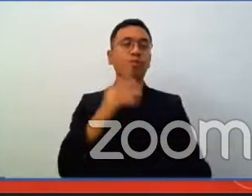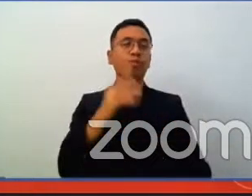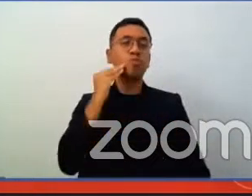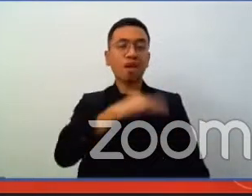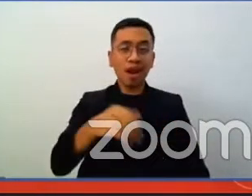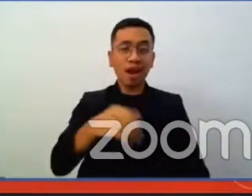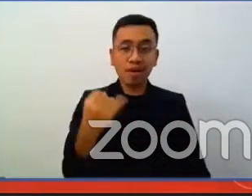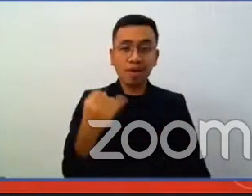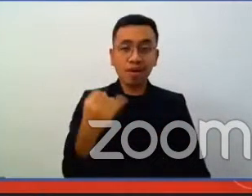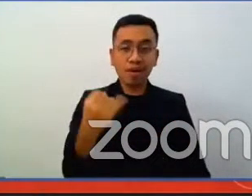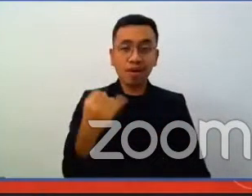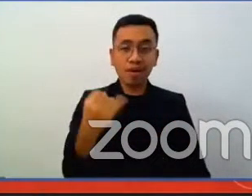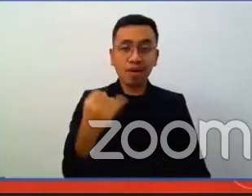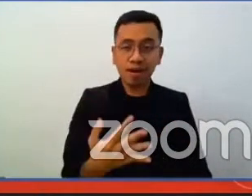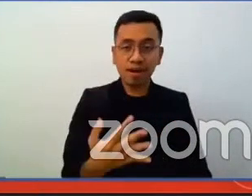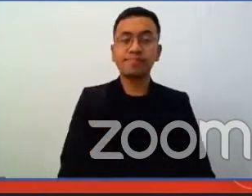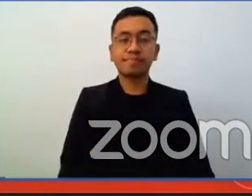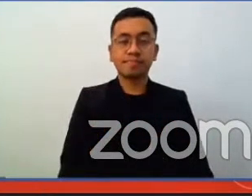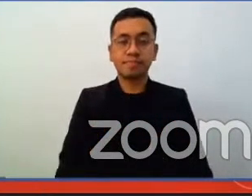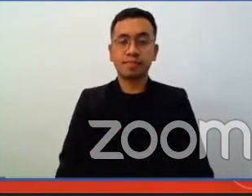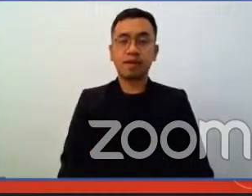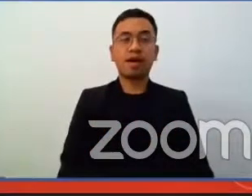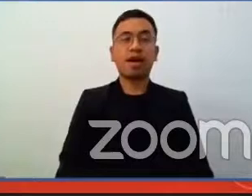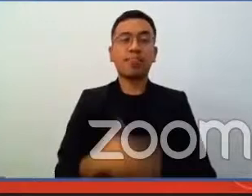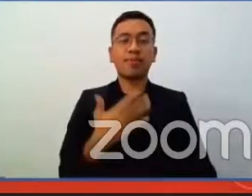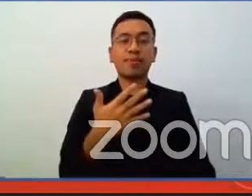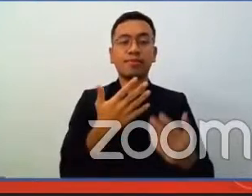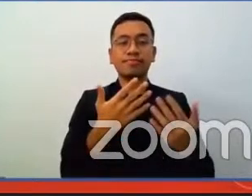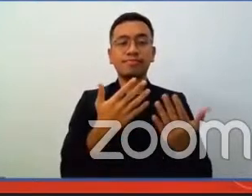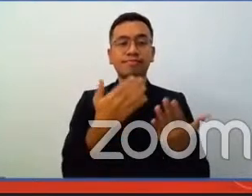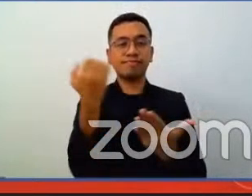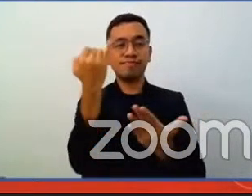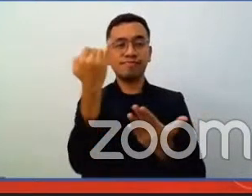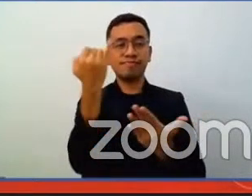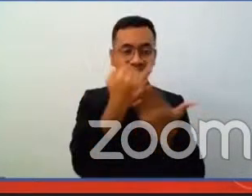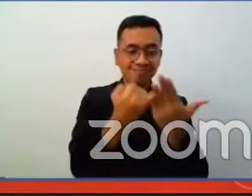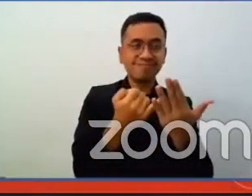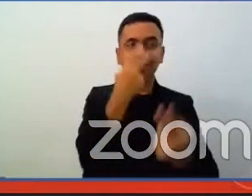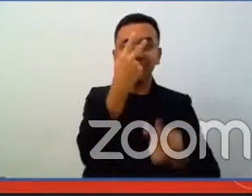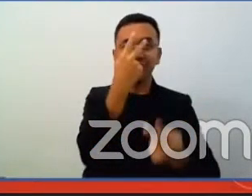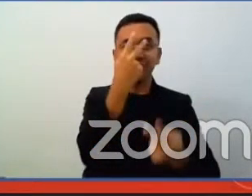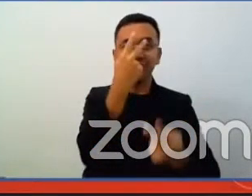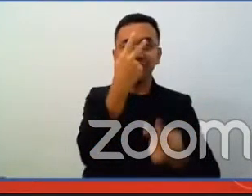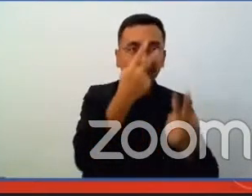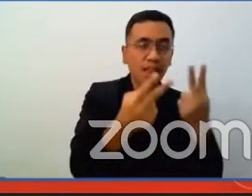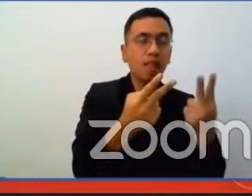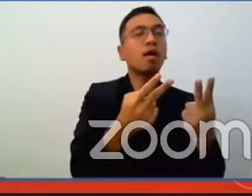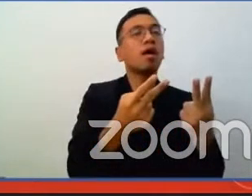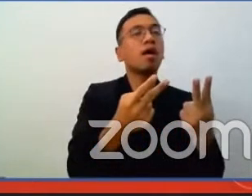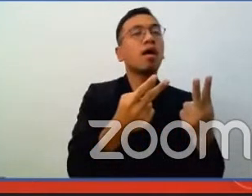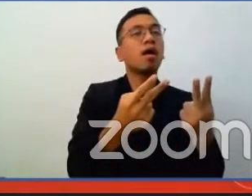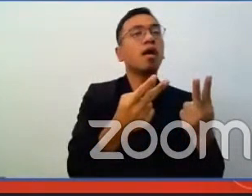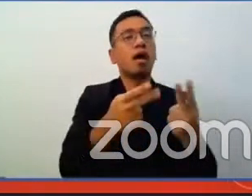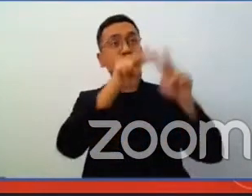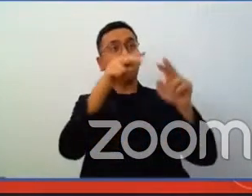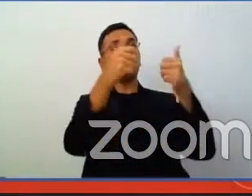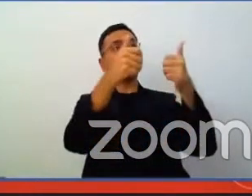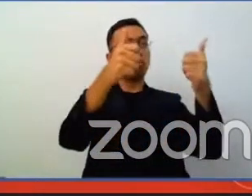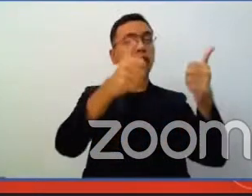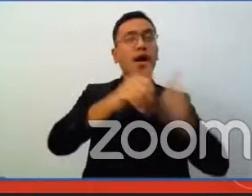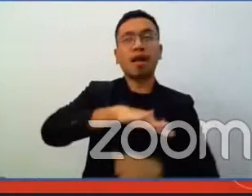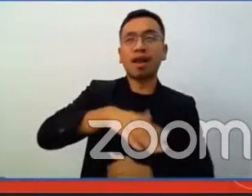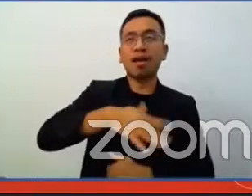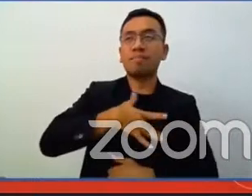Tampilan dari secara grafis itu sangat mempengaruhi minat siswa untuk menggunakan virtual